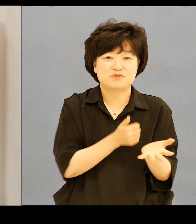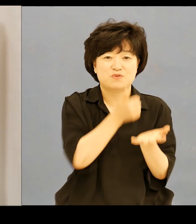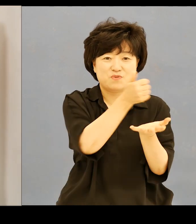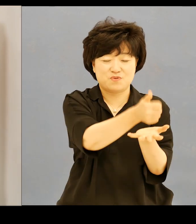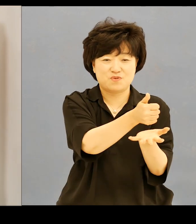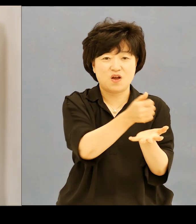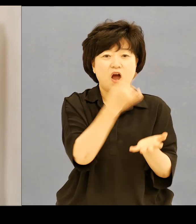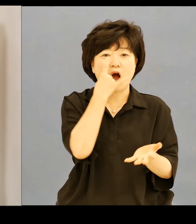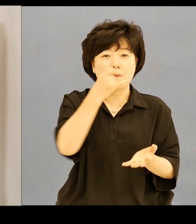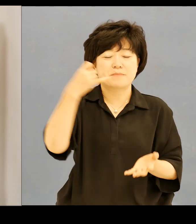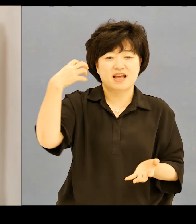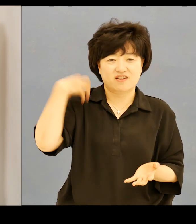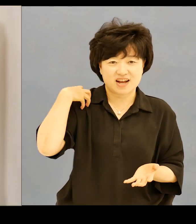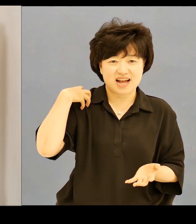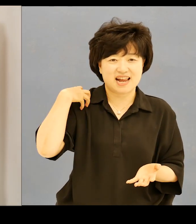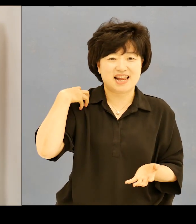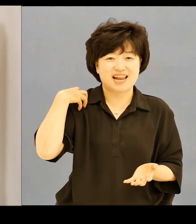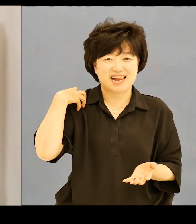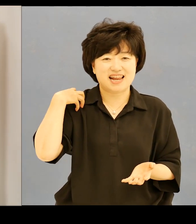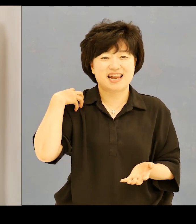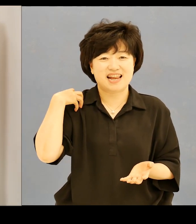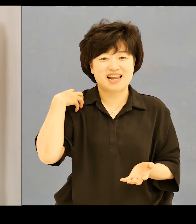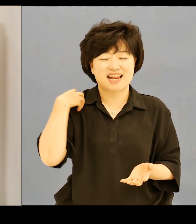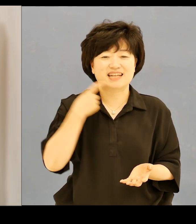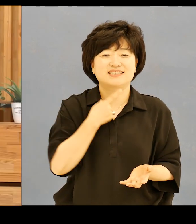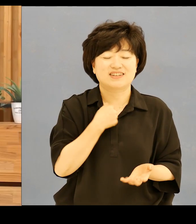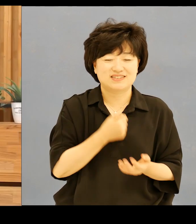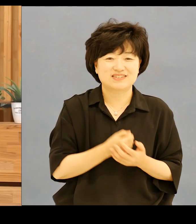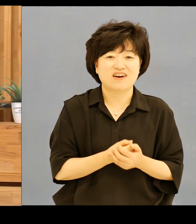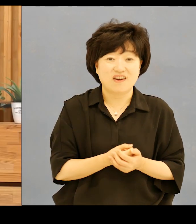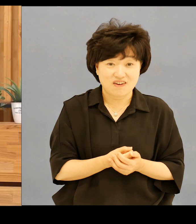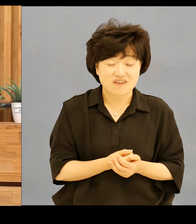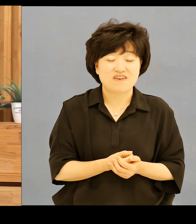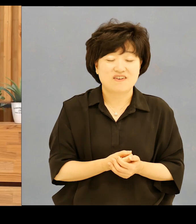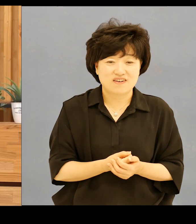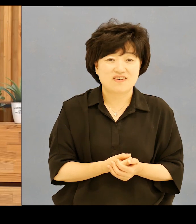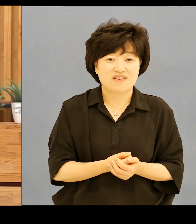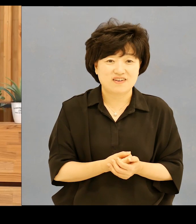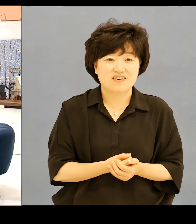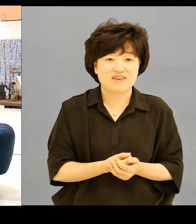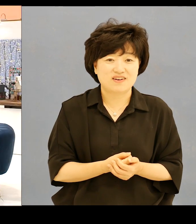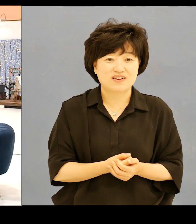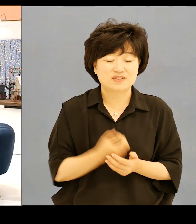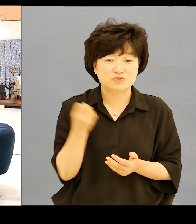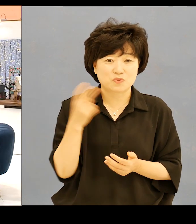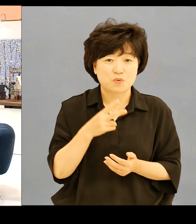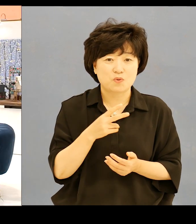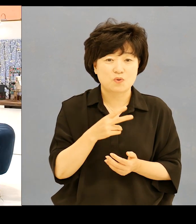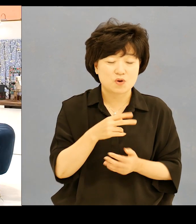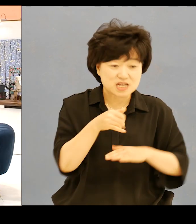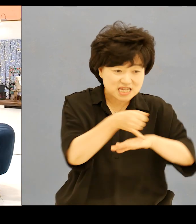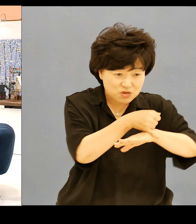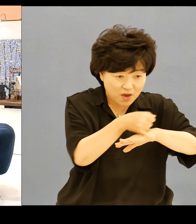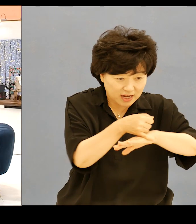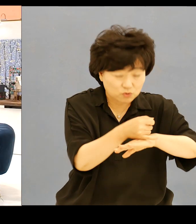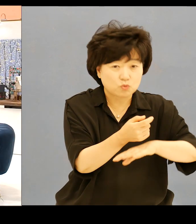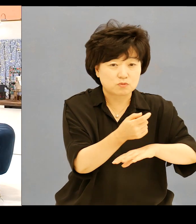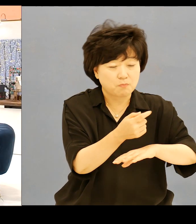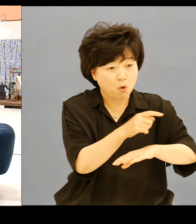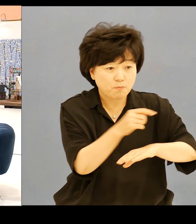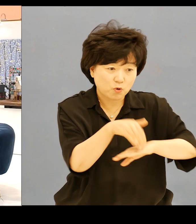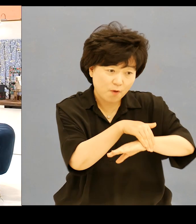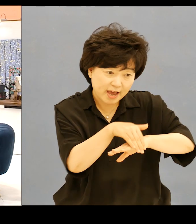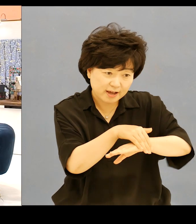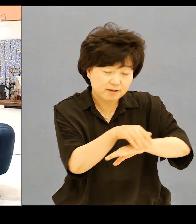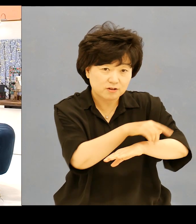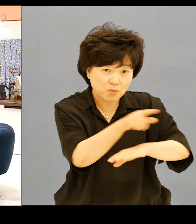처음으로 이제 엄마 역할 처음으로 했었어요. 아 그래요? 네. 또 이제 기획도 배우고 그리고 또